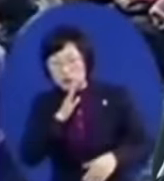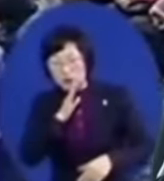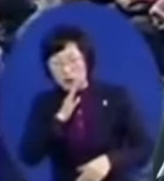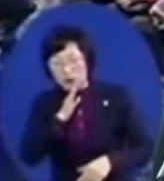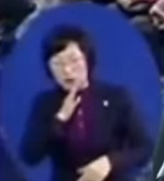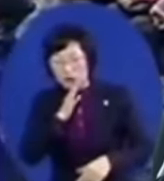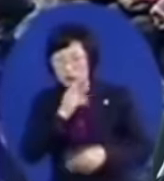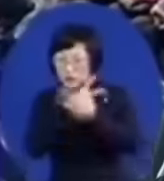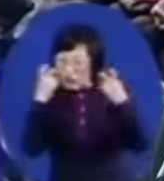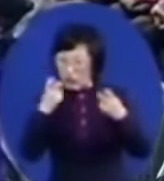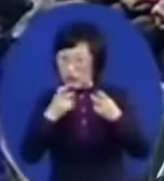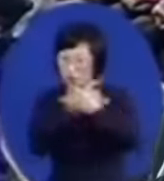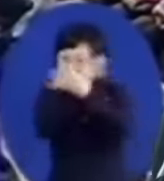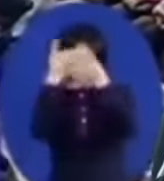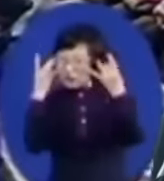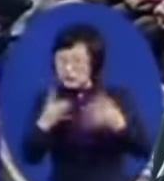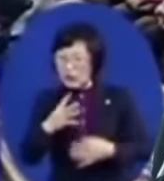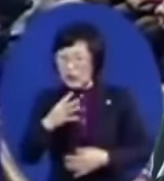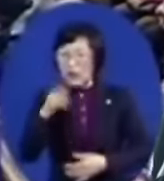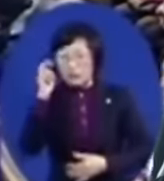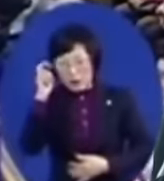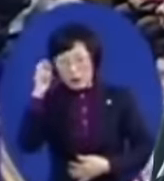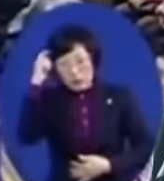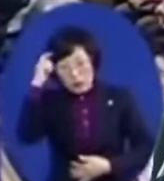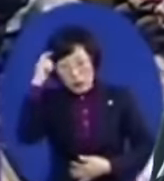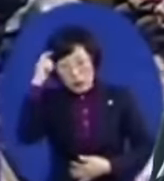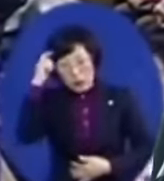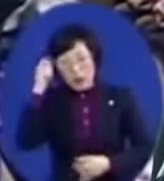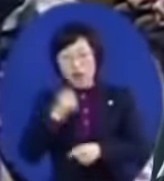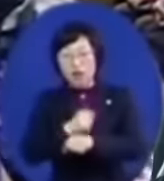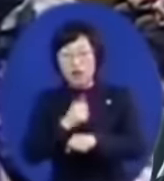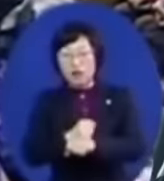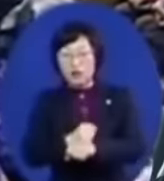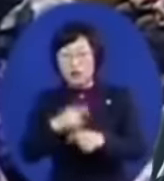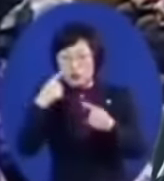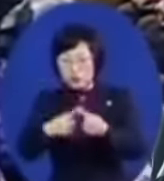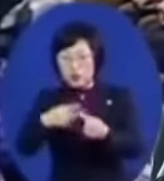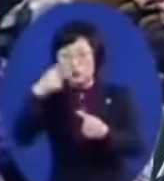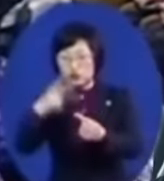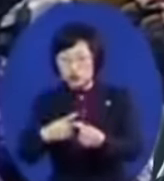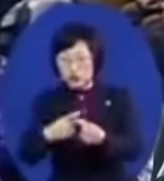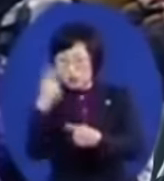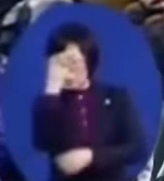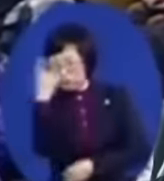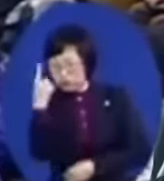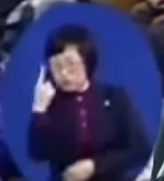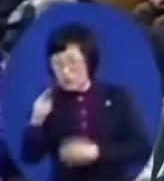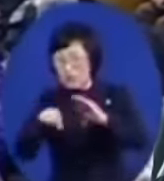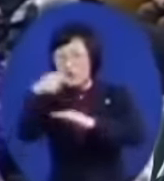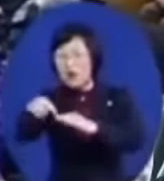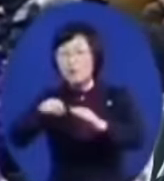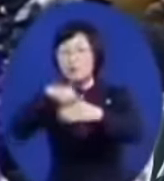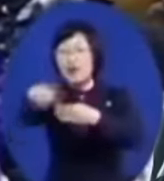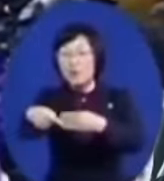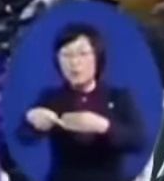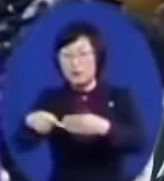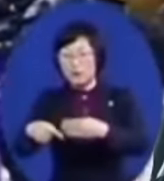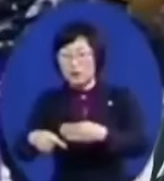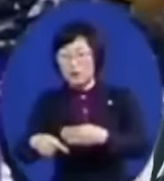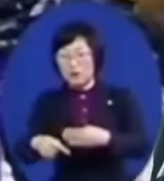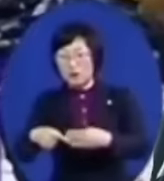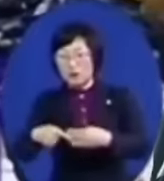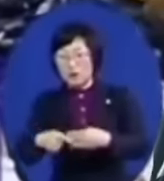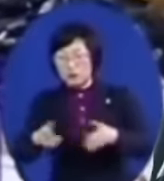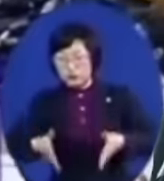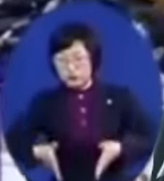못하고 환상을 보는구나 하니라. 이에 첫째와 둘째 밧수를 지나 시내로 통한 쇠문에 이르니 문이